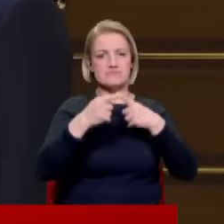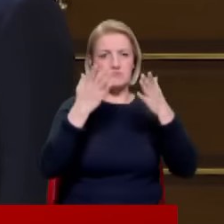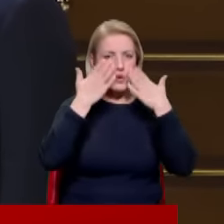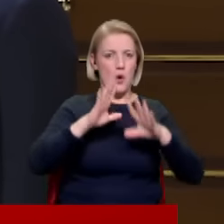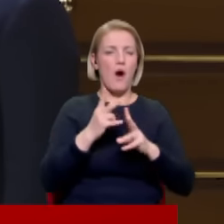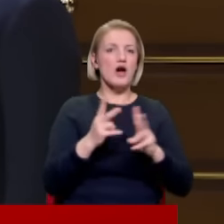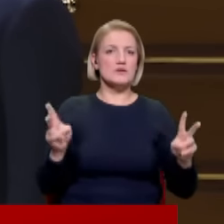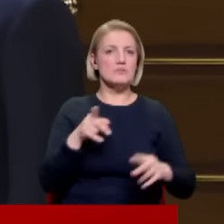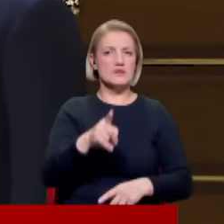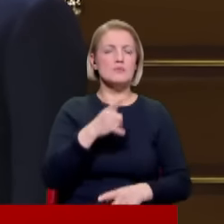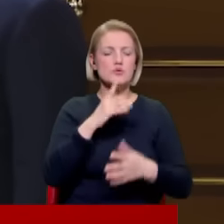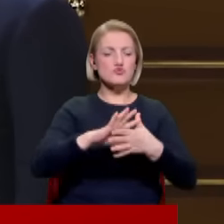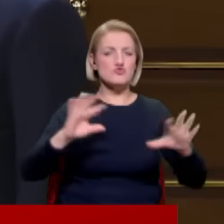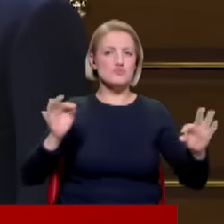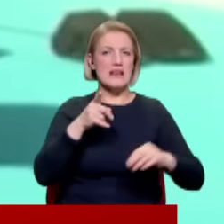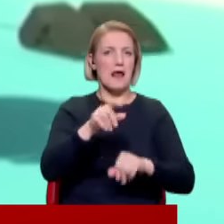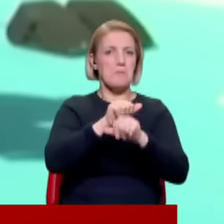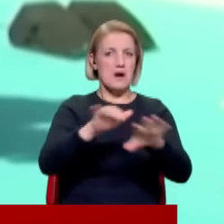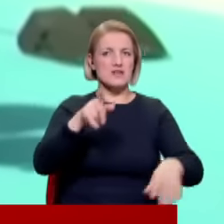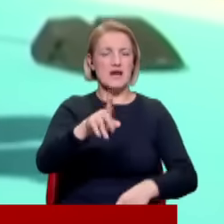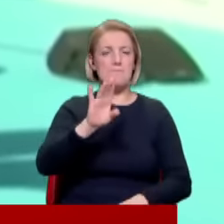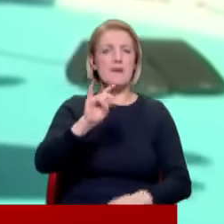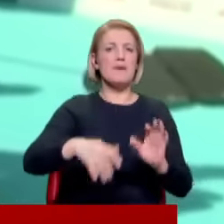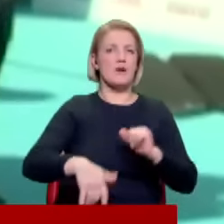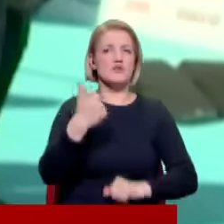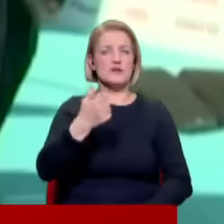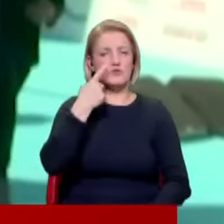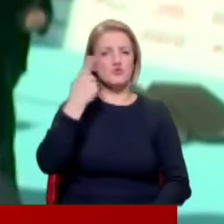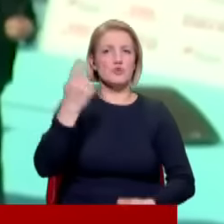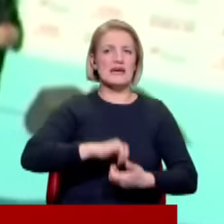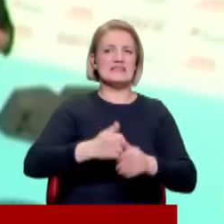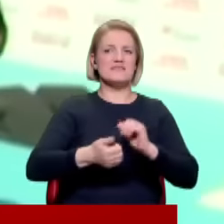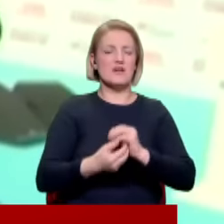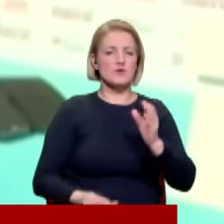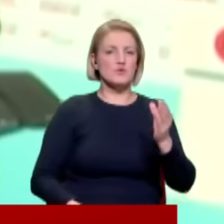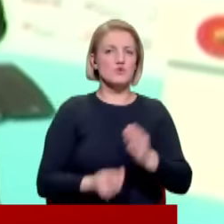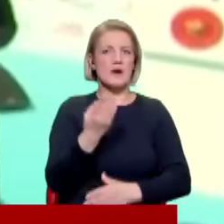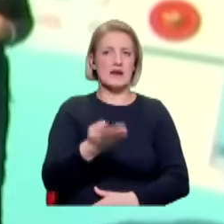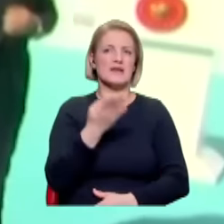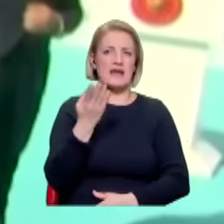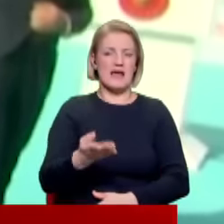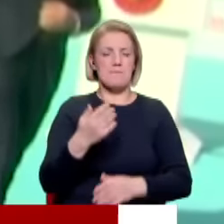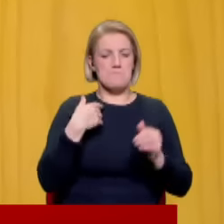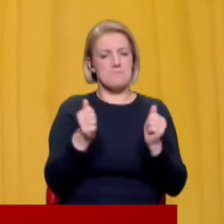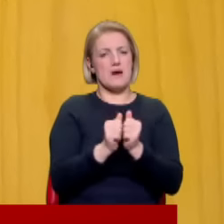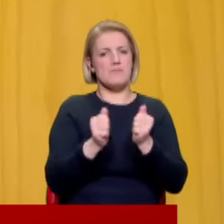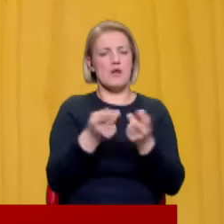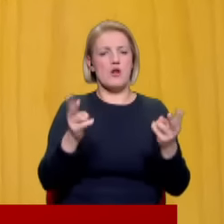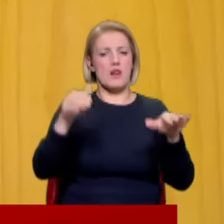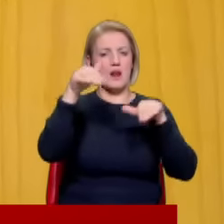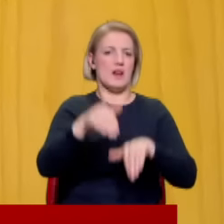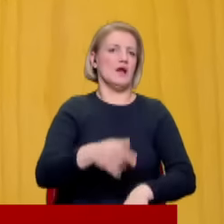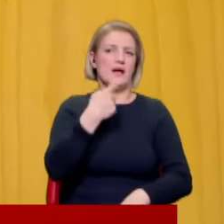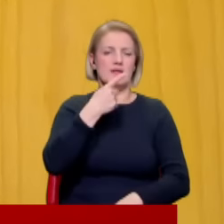yok açıklaması bu sözlerle yansırken MHP lideri de Cumhur İttifakı'nı kurarken kefenimizi giydik dedi.